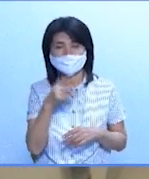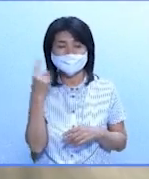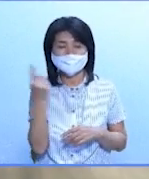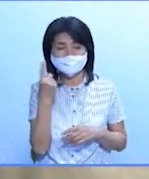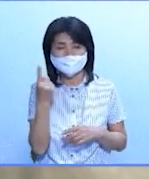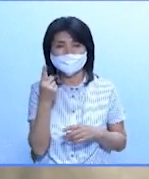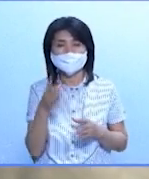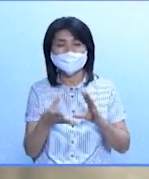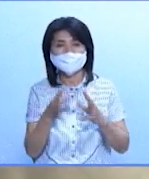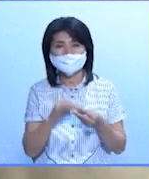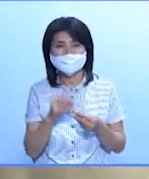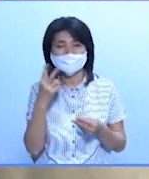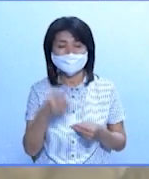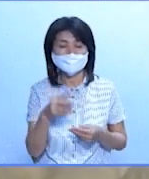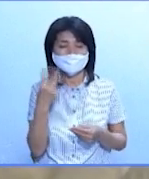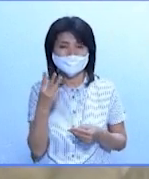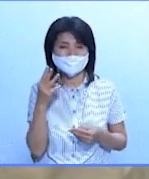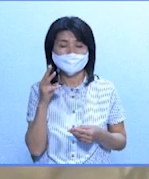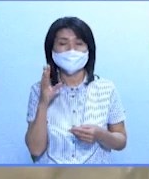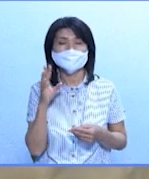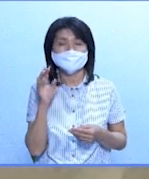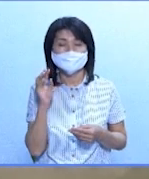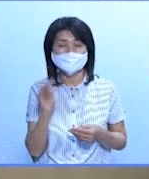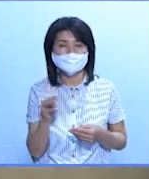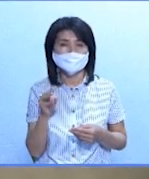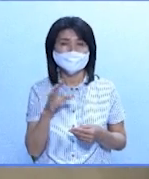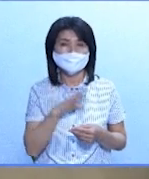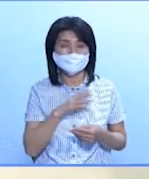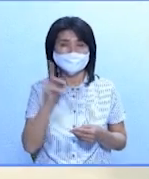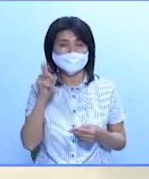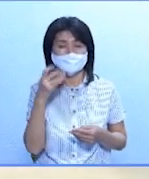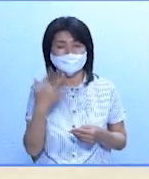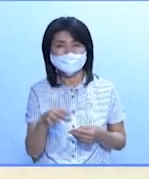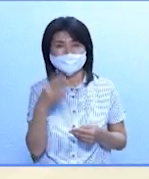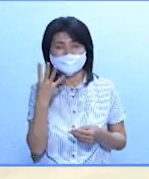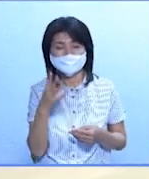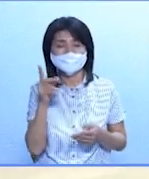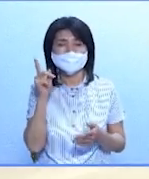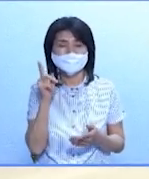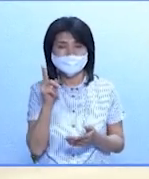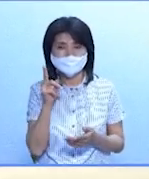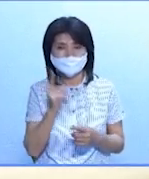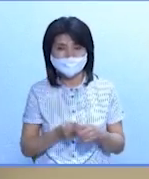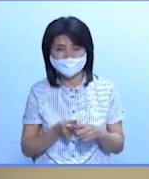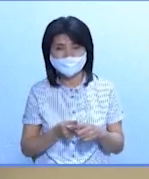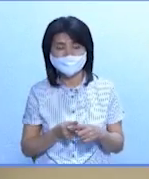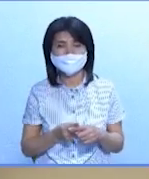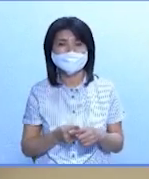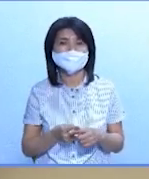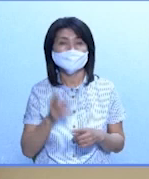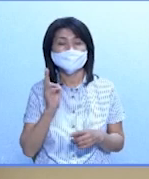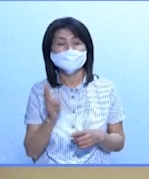результатах. Всего из 23 тысяч проведенных исследований 154 оказались положительными. Кто же все-таки в приоритете